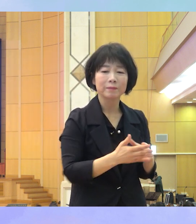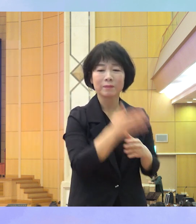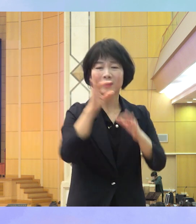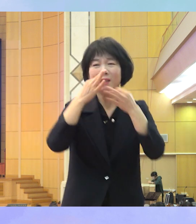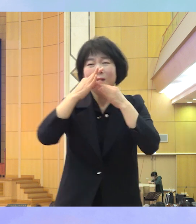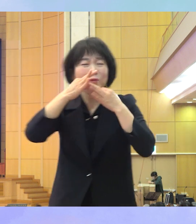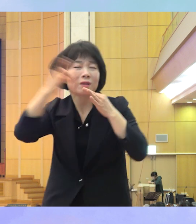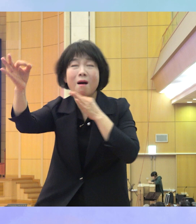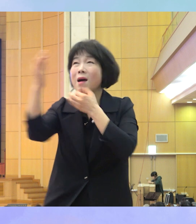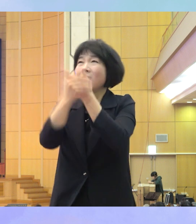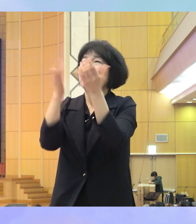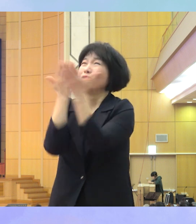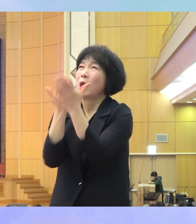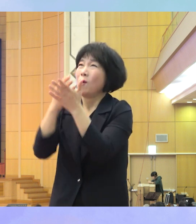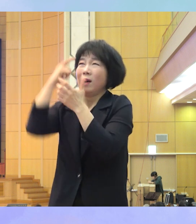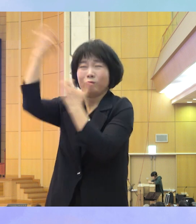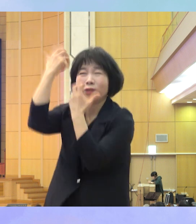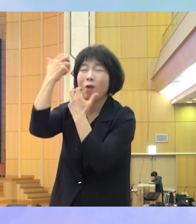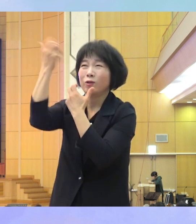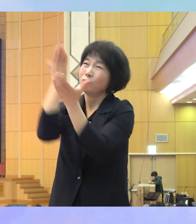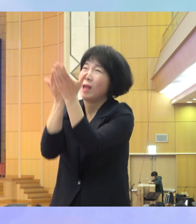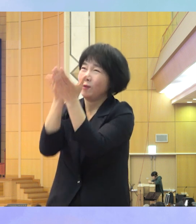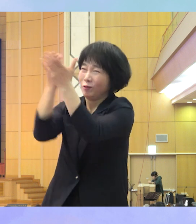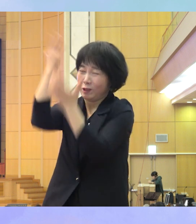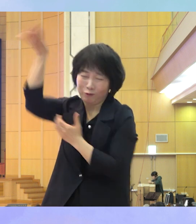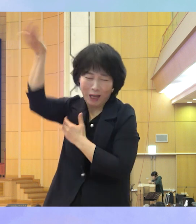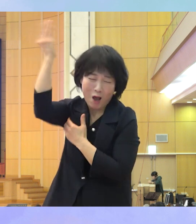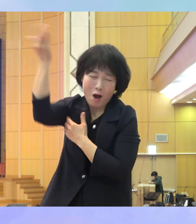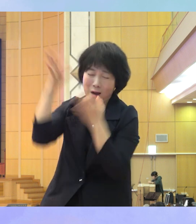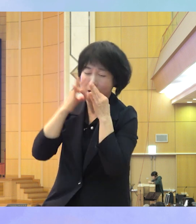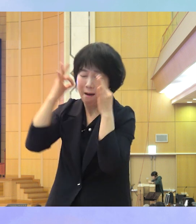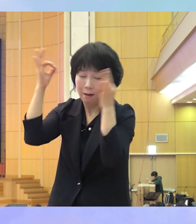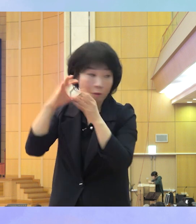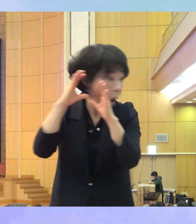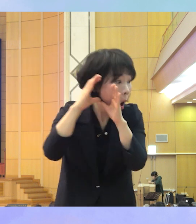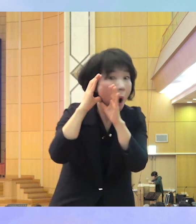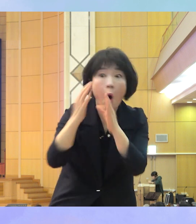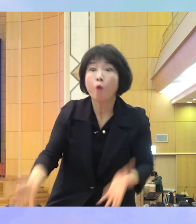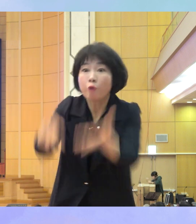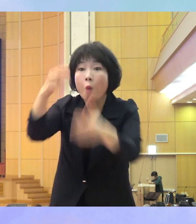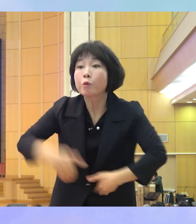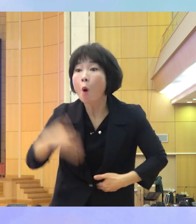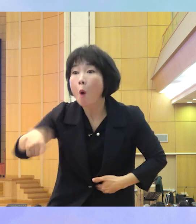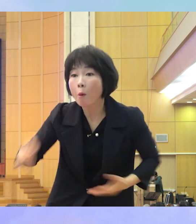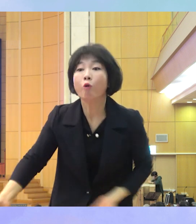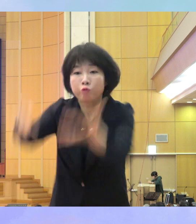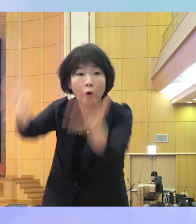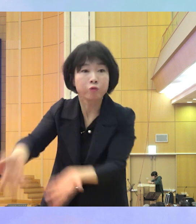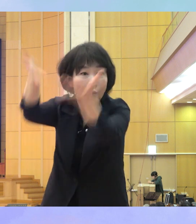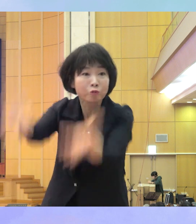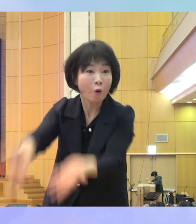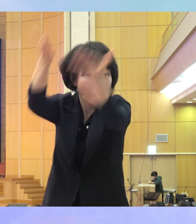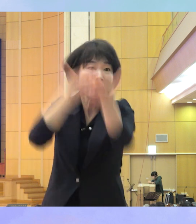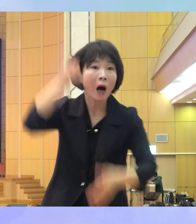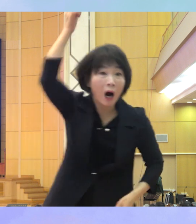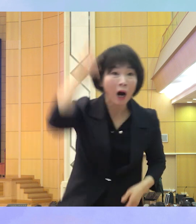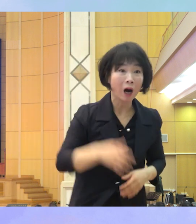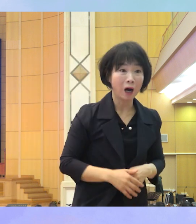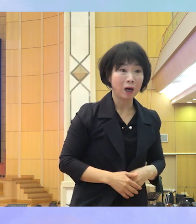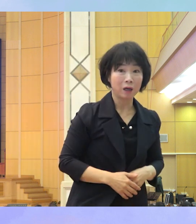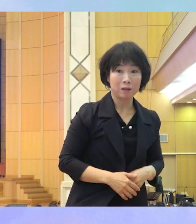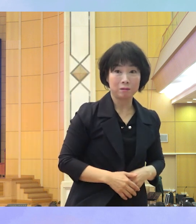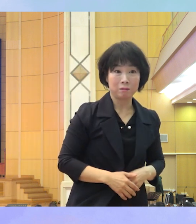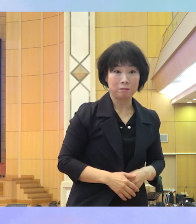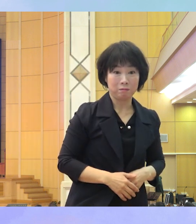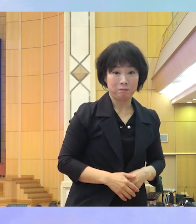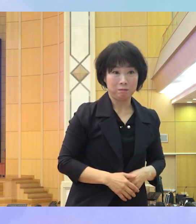부르짖어라, 기도하라, 구하라, 구하라. 그럼 준다. 근데 기도를 왜 안 하냔 말이야. 왜 안 해 도대체? 주일날 와서 그냥 예배만 떡금 들고